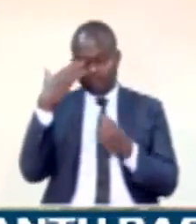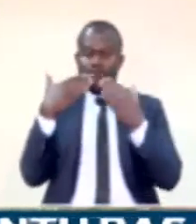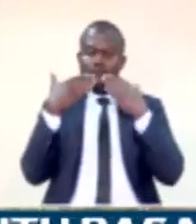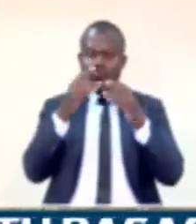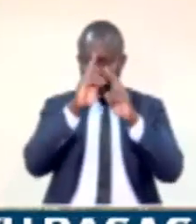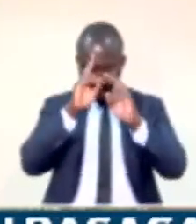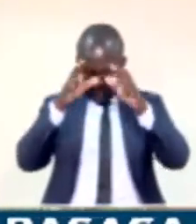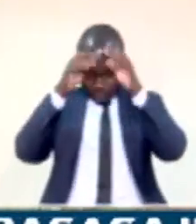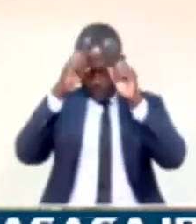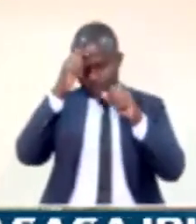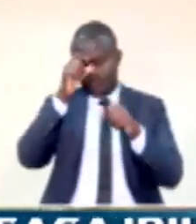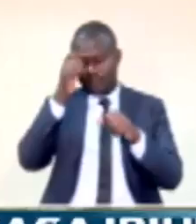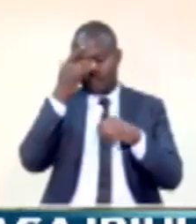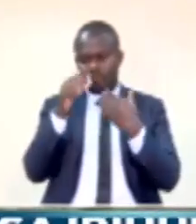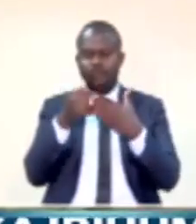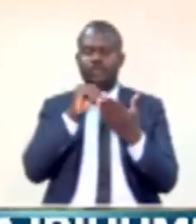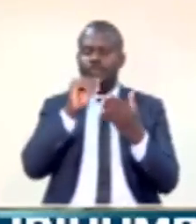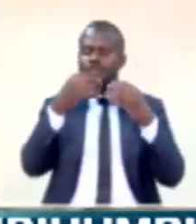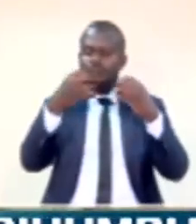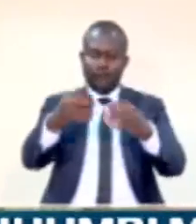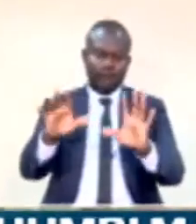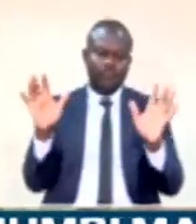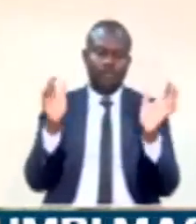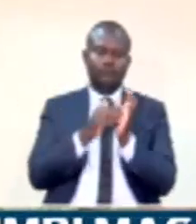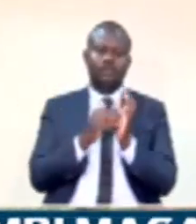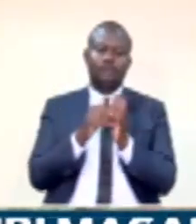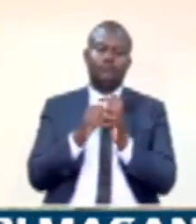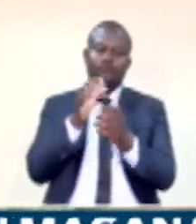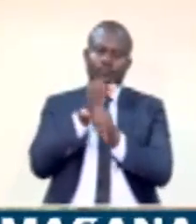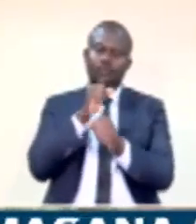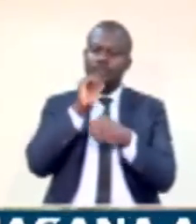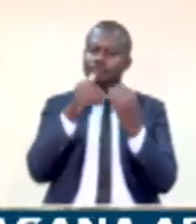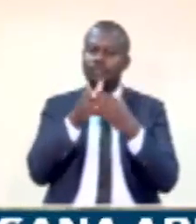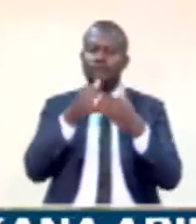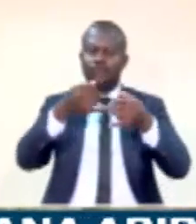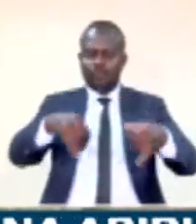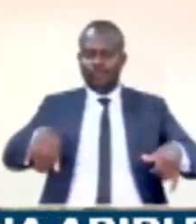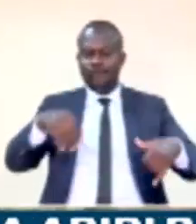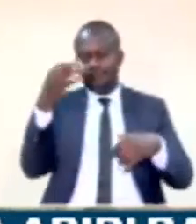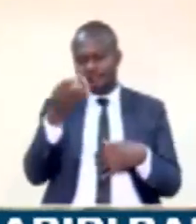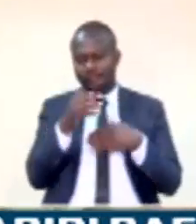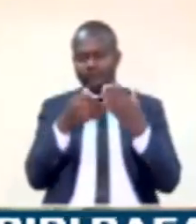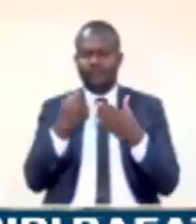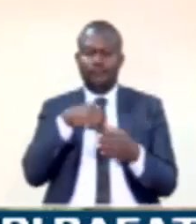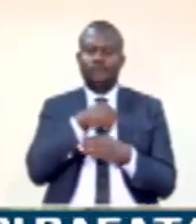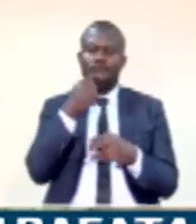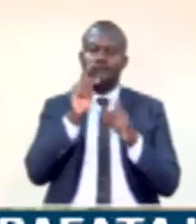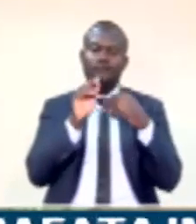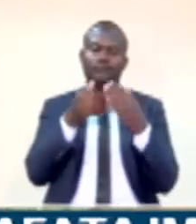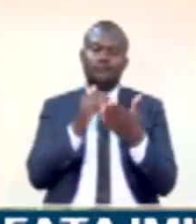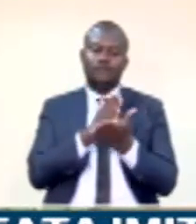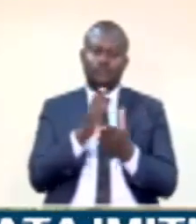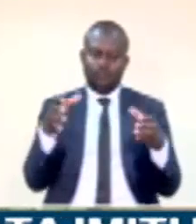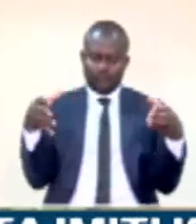Kagame ko batadutereranye amashira hamwe nta utuje hatkato ubu turi abantu mbese